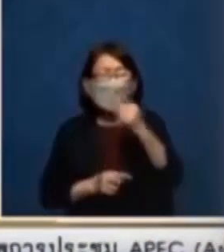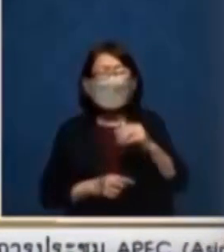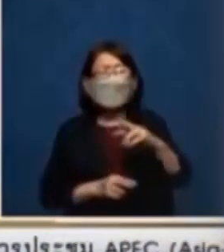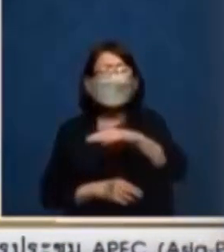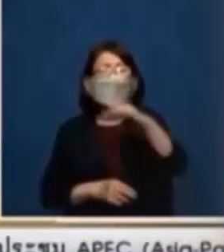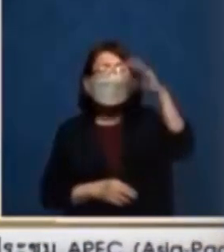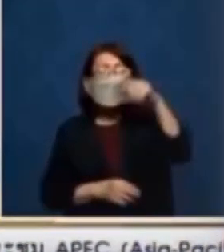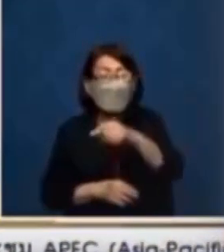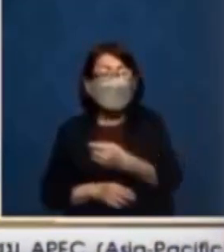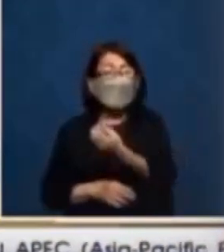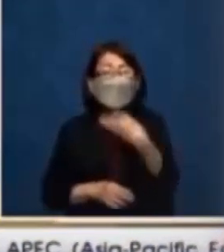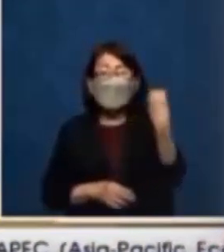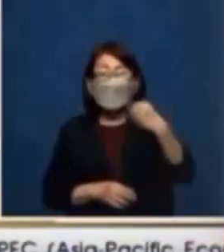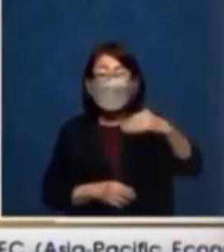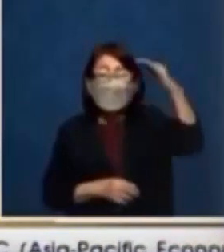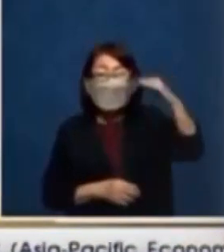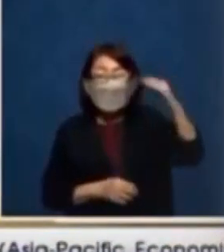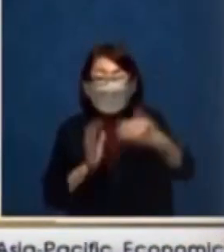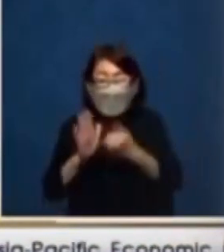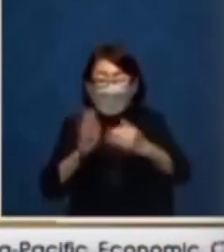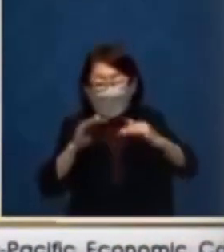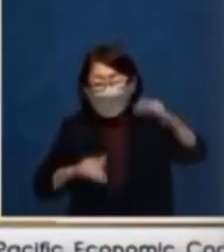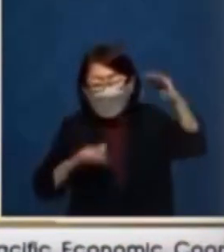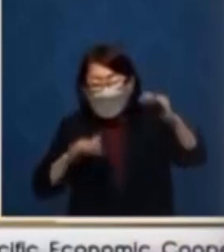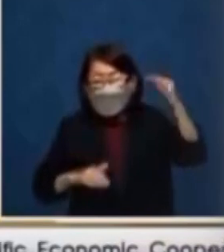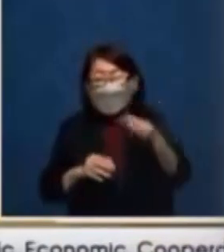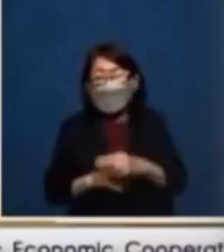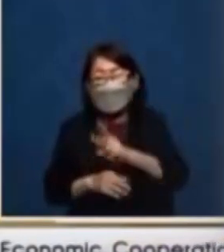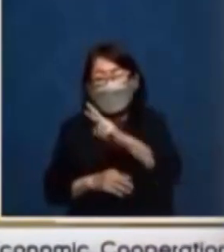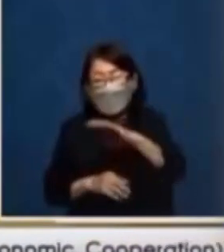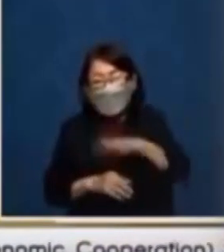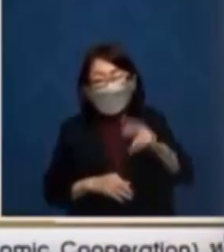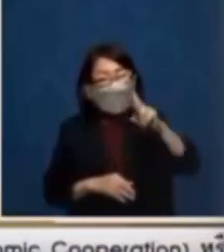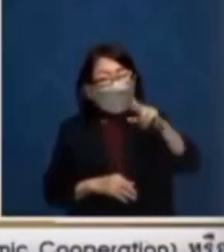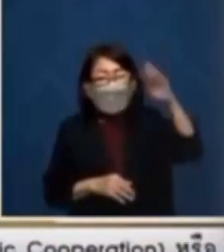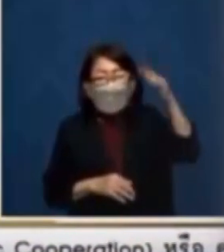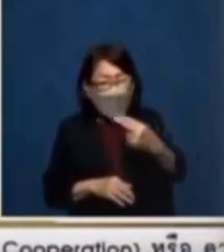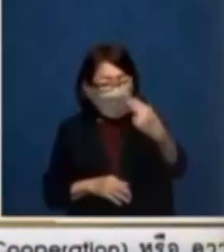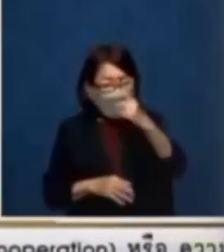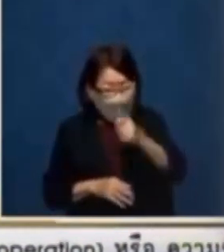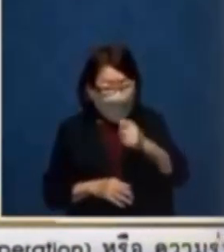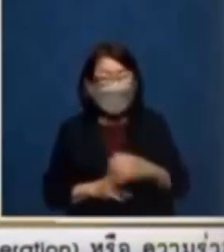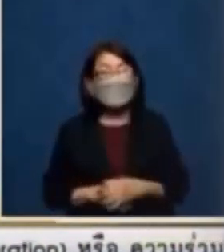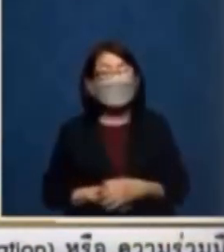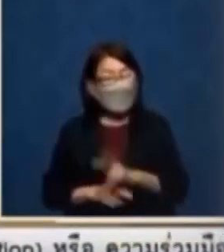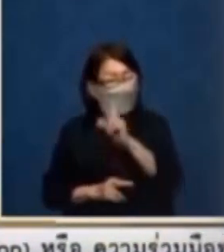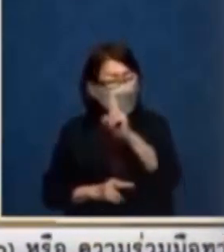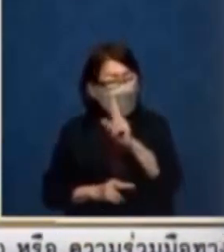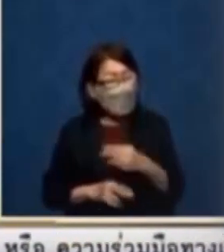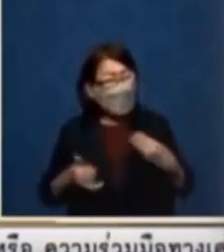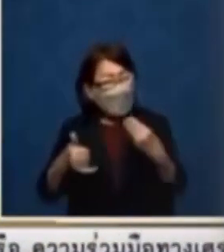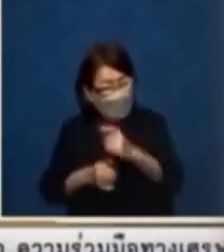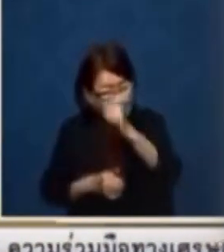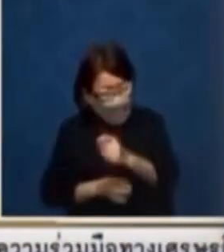ผม ค่ะ นะเป็นท่านนั้นปีเท่านั้นปีก็ระวังแล้วกันวันหน้าเขาจะไม่เคารพก็ไม่รู้เหมือนกัน เ ขาคิดเป็นแล้วน